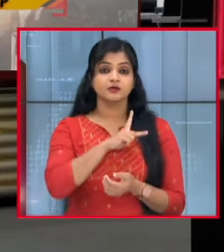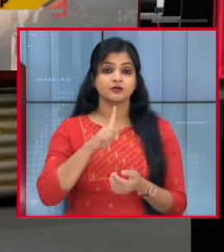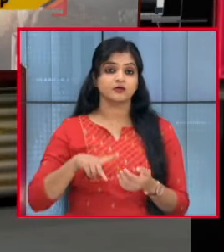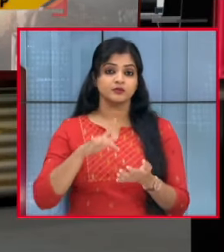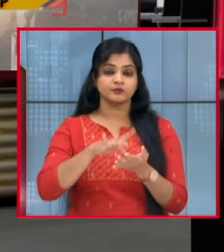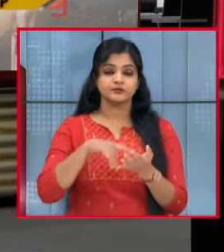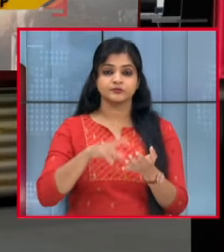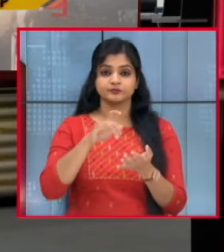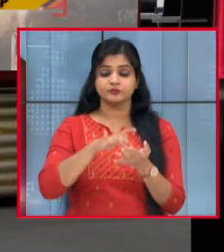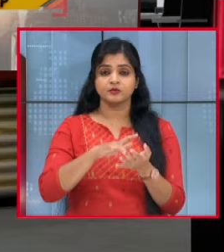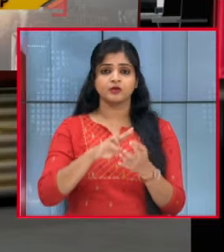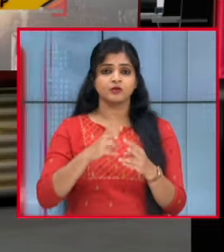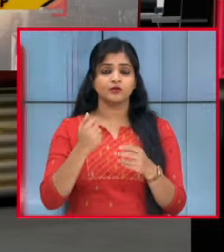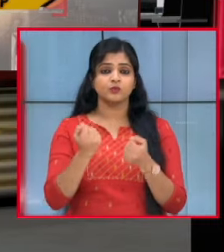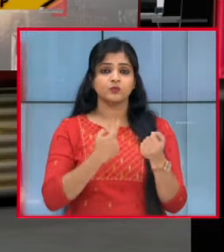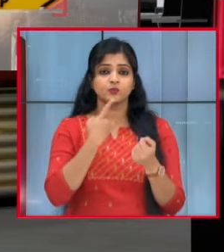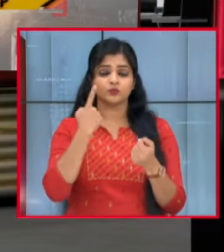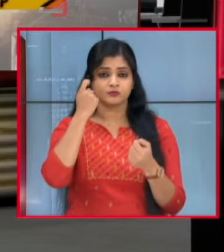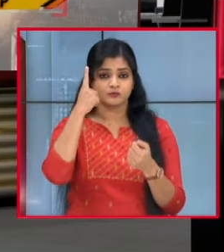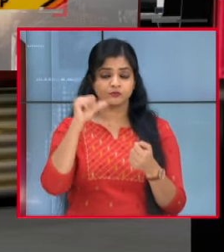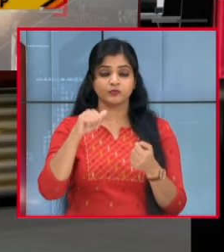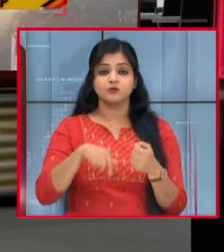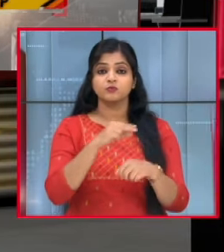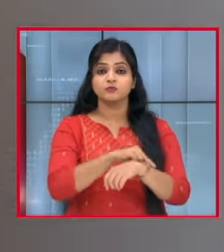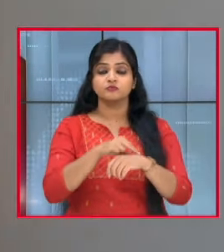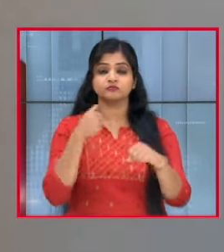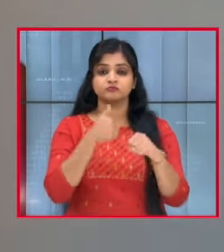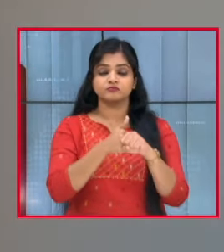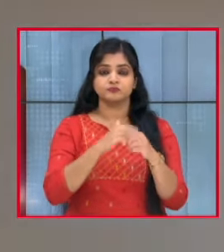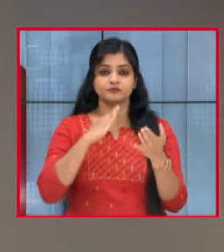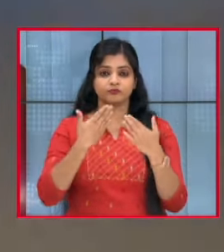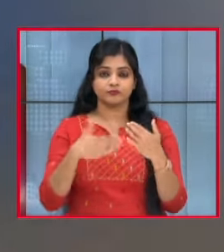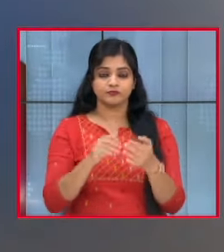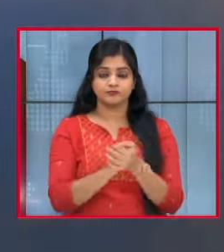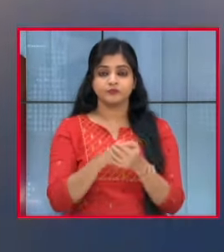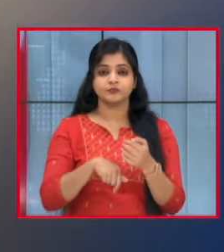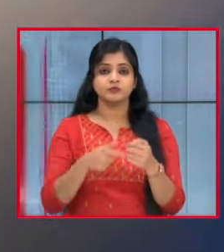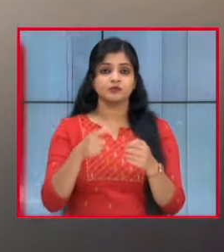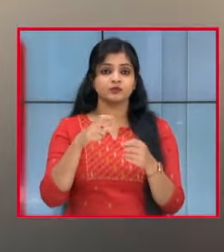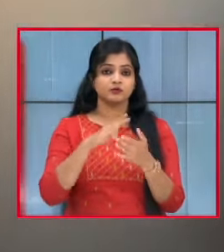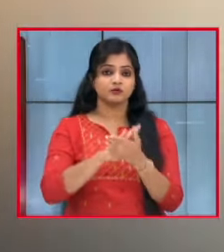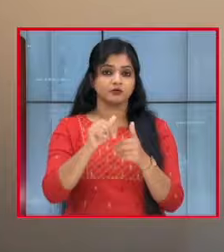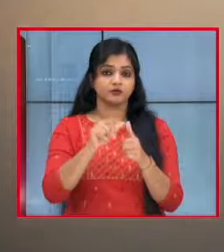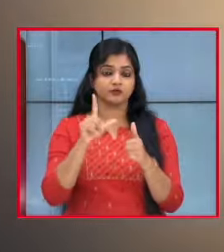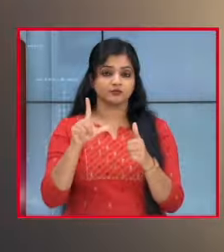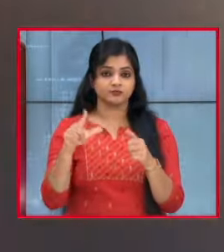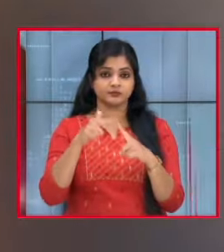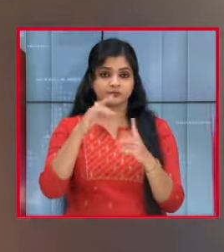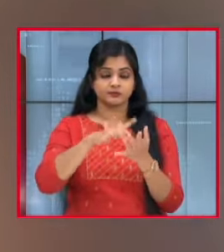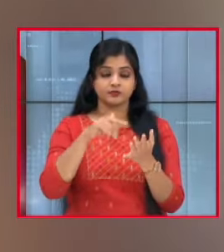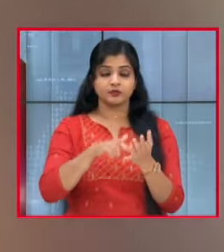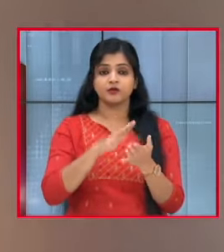കർണാടകയിലെ ചിത്രദുർഗയിൽ അജ്ഞാത വാഹനമിടിച്ച് പുലി ചത്തു. ഇന്നലെ രാത്രി ചിത്രദുർഗയിലെ DS ഹള്ളിയിലാണ് സംഭവം. ഹൈവേ മുറിച്ചു കടക്കുന്നതിനിടെ